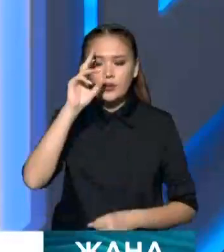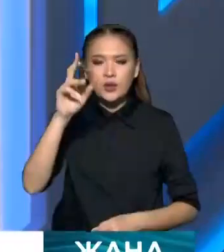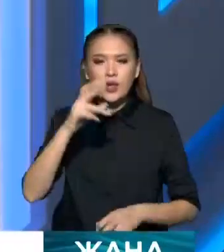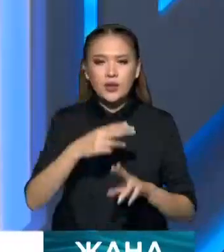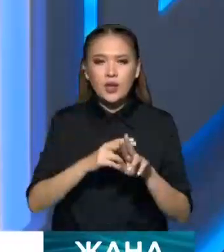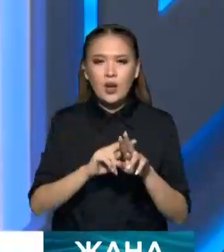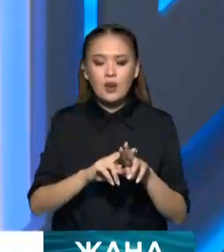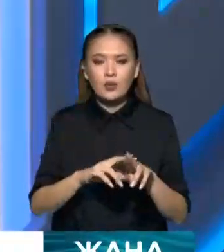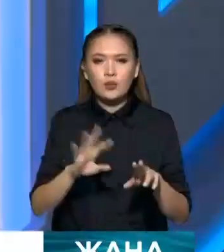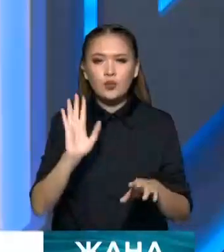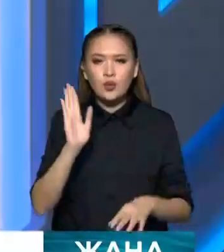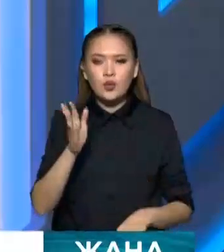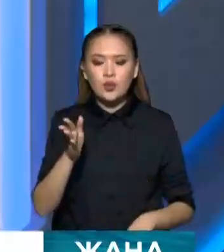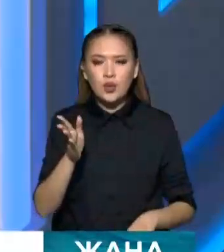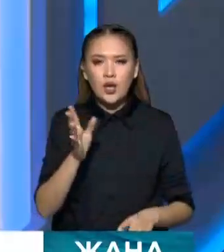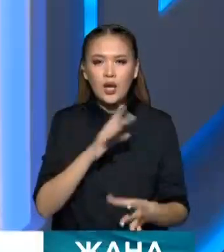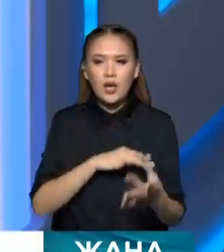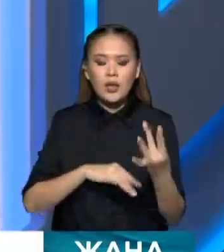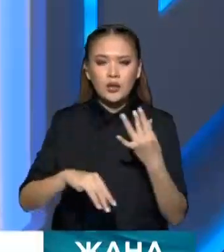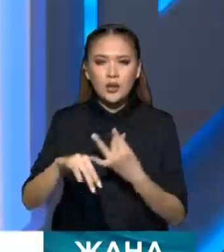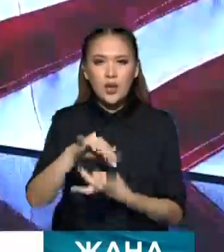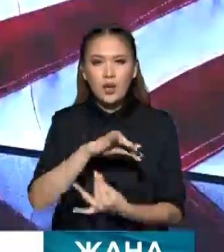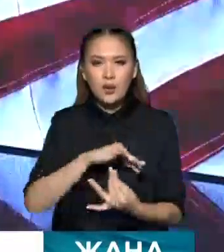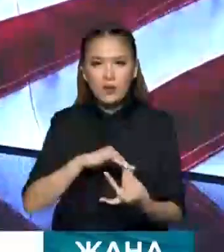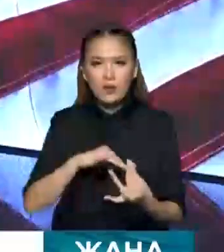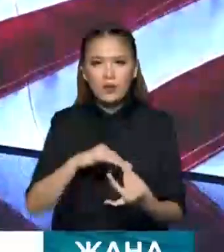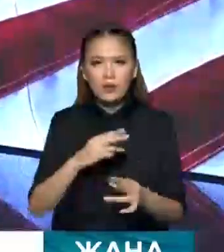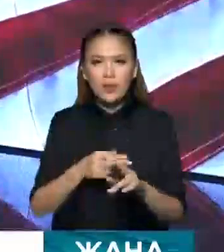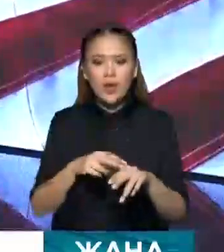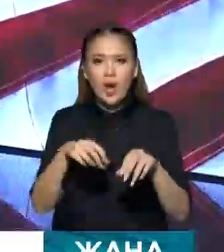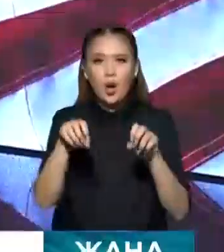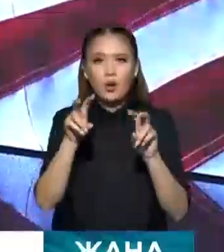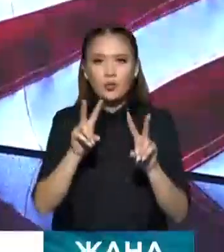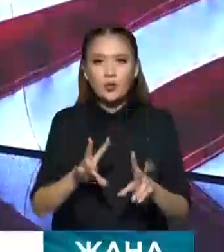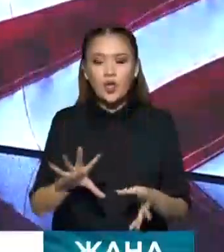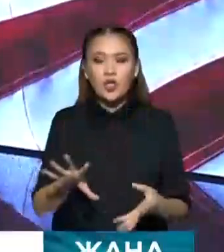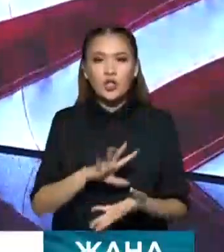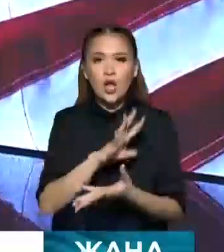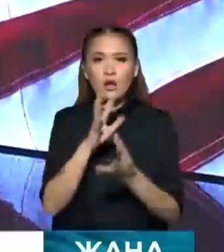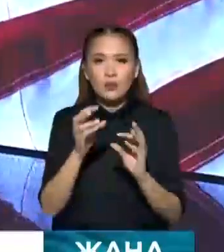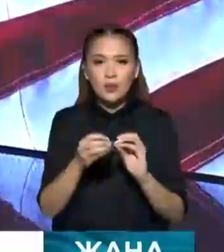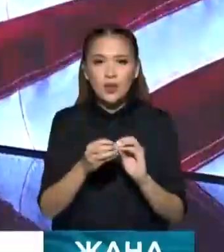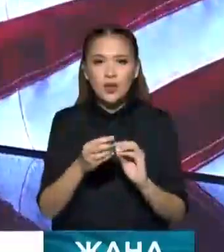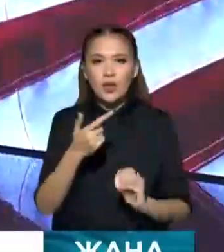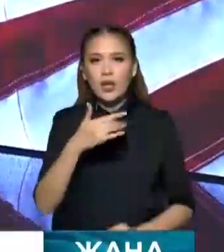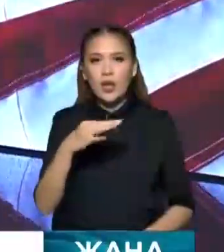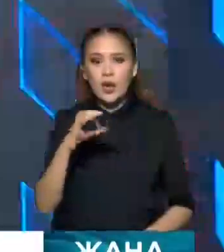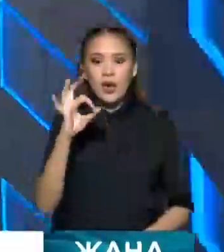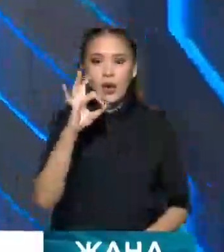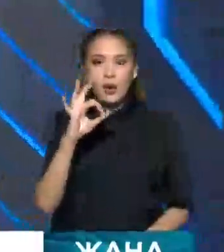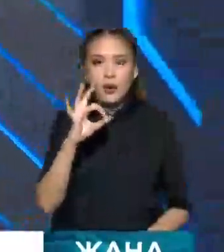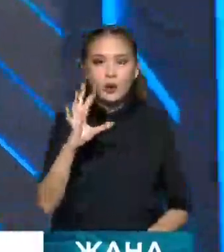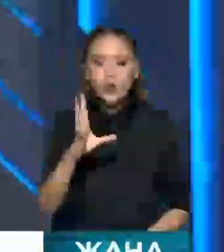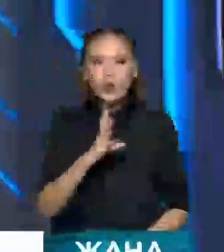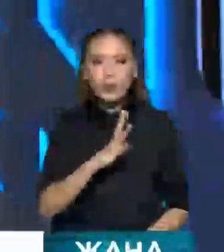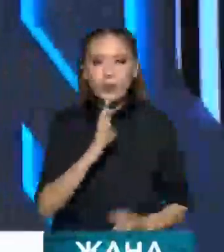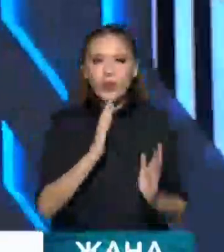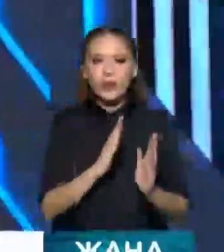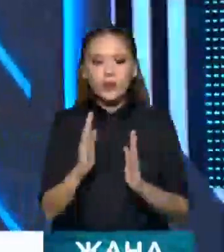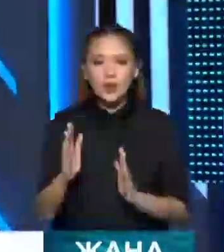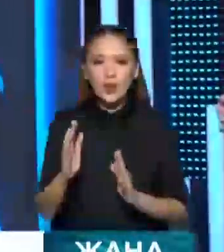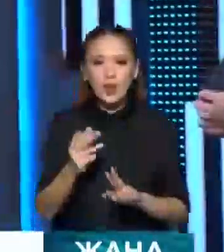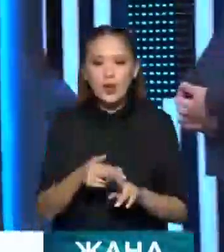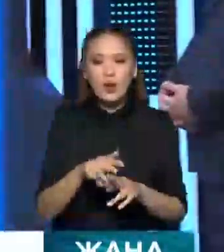салатын дүниелердің бірегей жаңағыдай азық-түлік қауіпсіздігі, жалпы қауіпсіздік, геосаяси жағдайдың реттелуі ғой. Енді